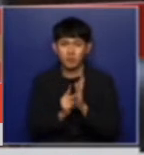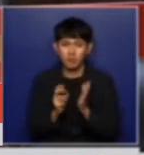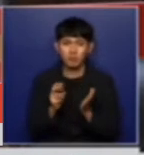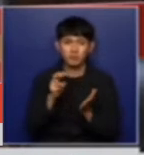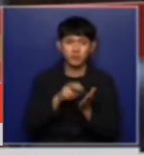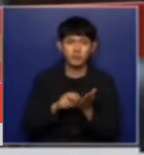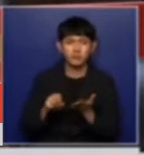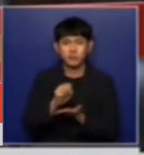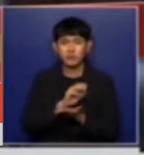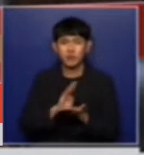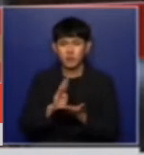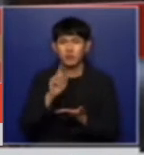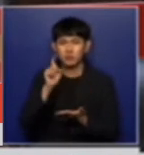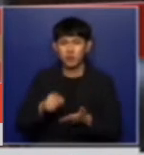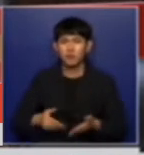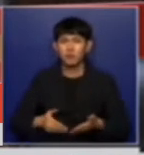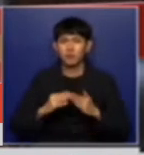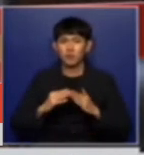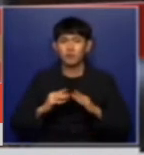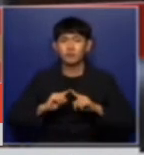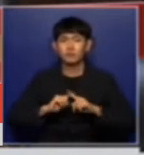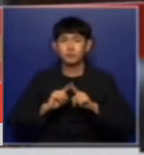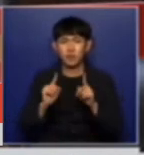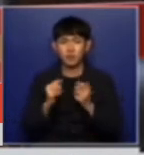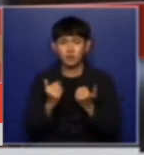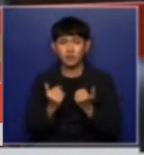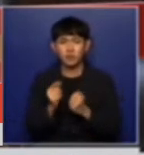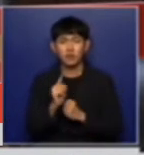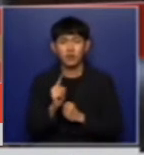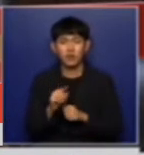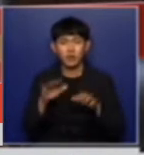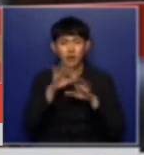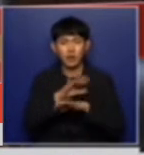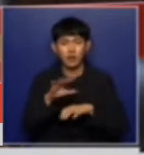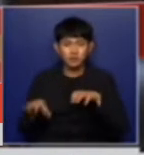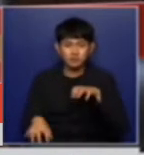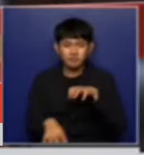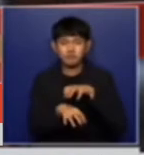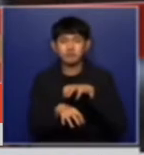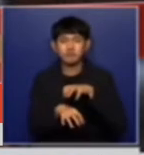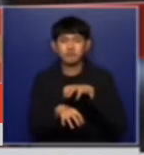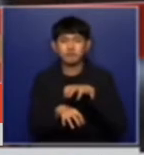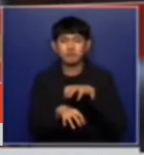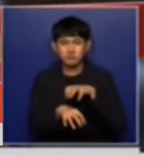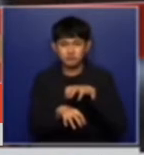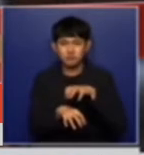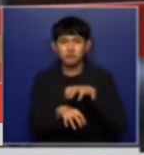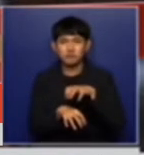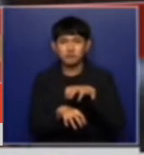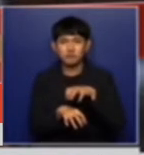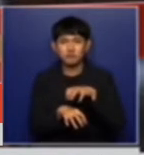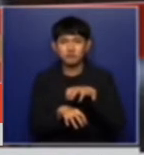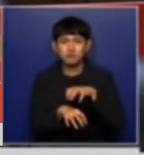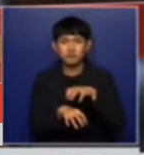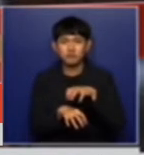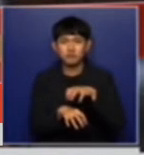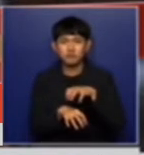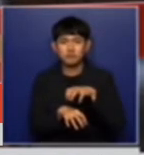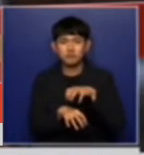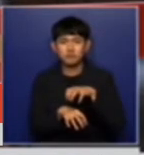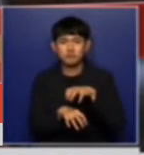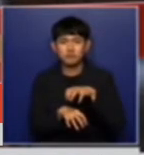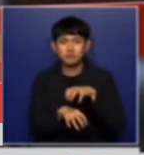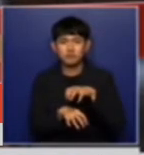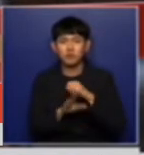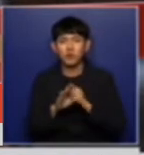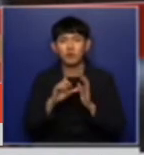ถาบันแต่ว่าขณะนี้เองนะครับก็ยังเป็นหน่วยงานหนึ่งที่อยู่สังกัดของสำนักงานเ